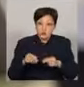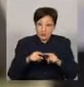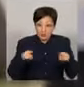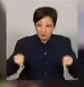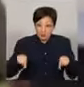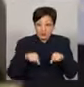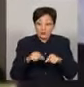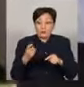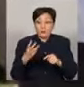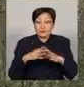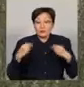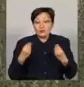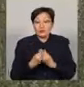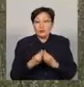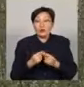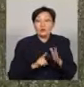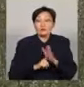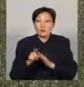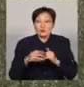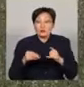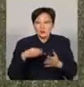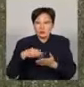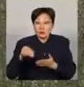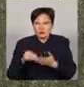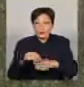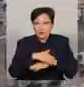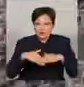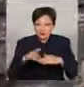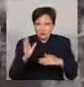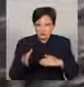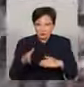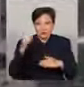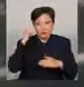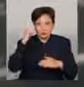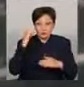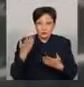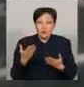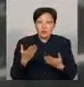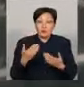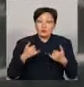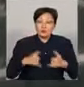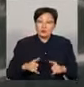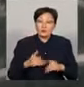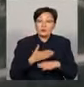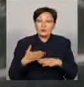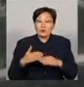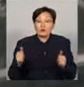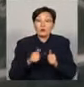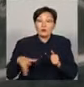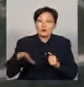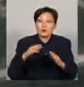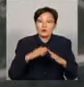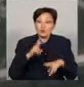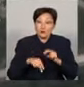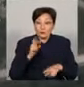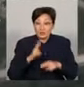Қоршауда қалған бірнеше отбасы о баста жер алғанда бұл жердің көше болатынына көзіміз жеткен еді деп таң қалып отыр. Кейін маңайының бәріне үй